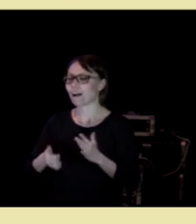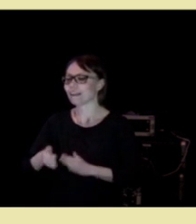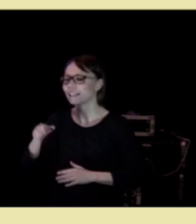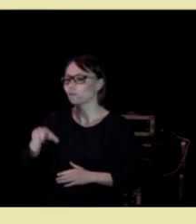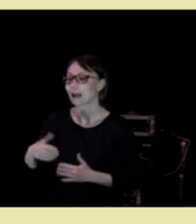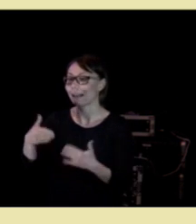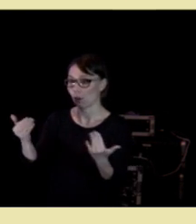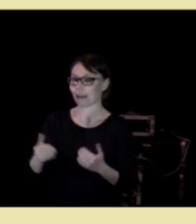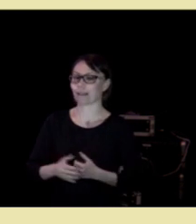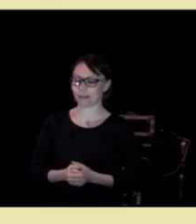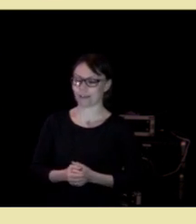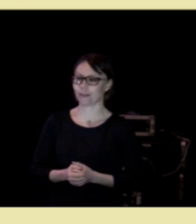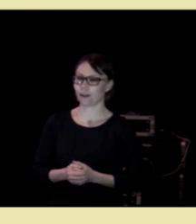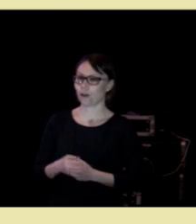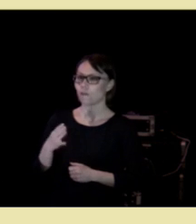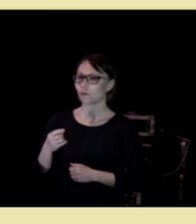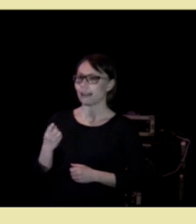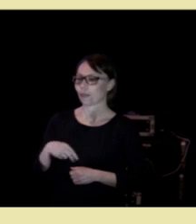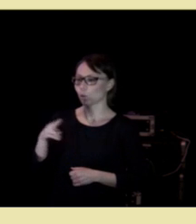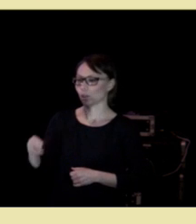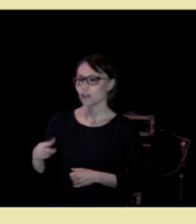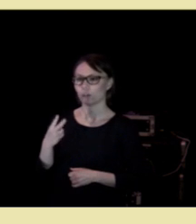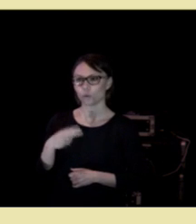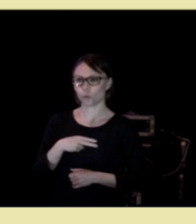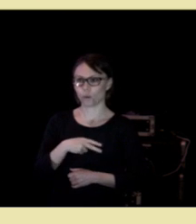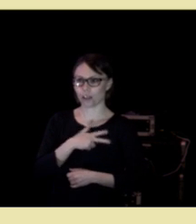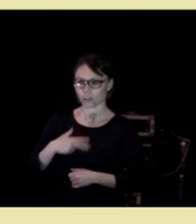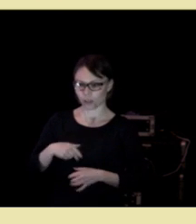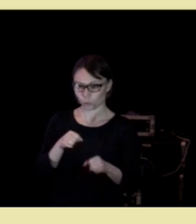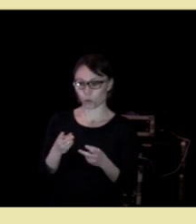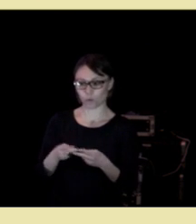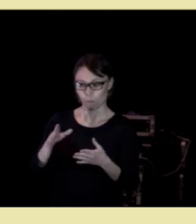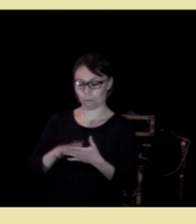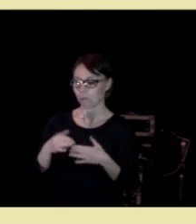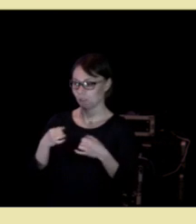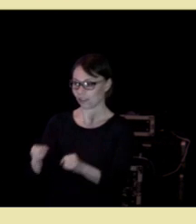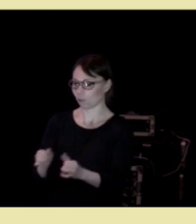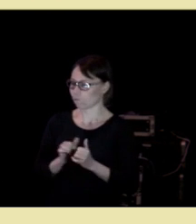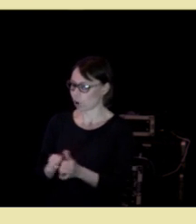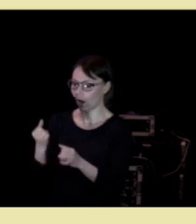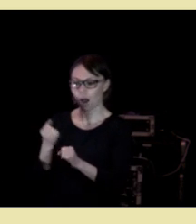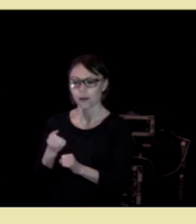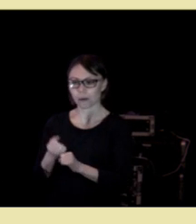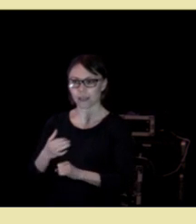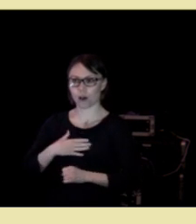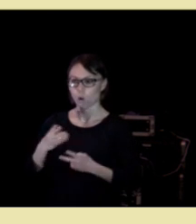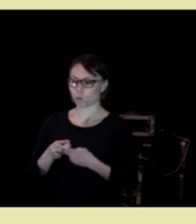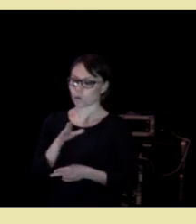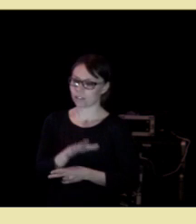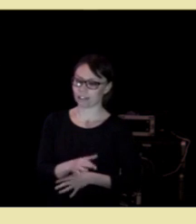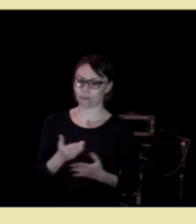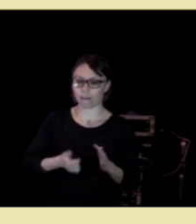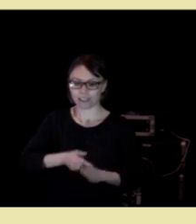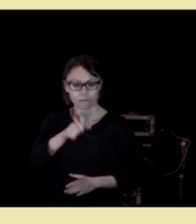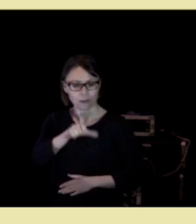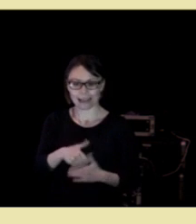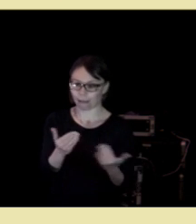dagen. 41 norske, 2 danske kommuner faktisk også med på denne satsingen og følger arbeidet og har også sin hva viktig for deg